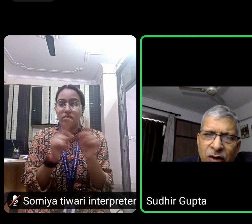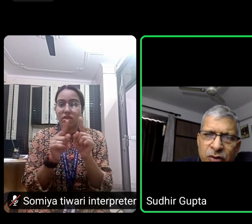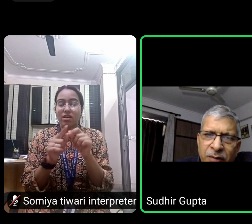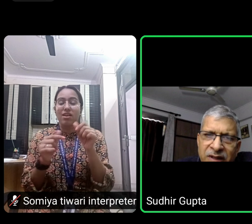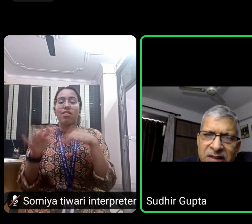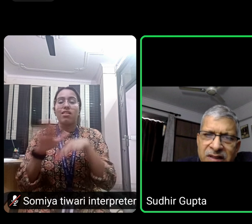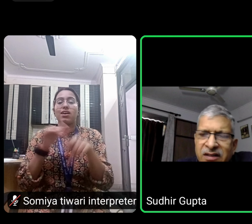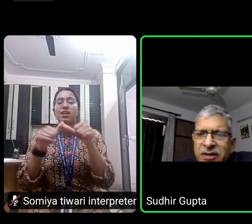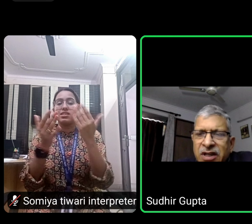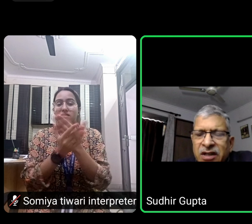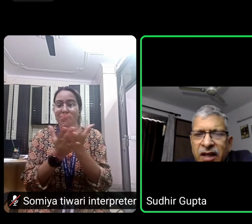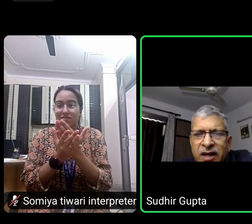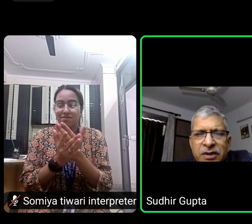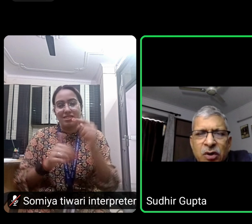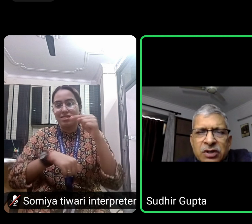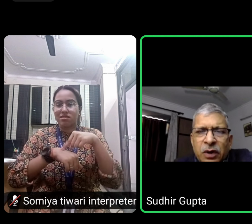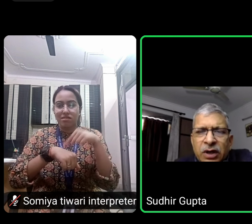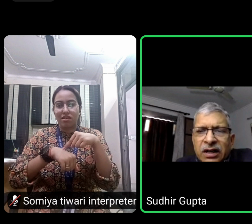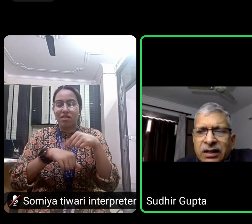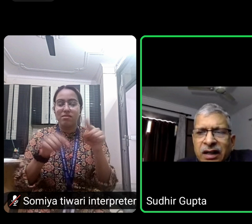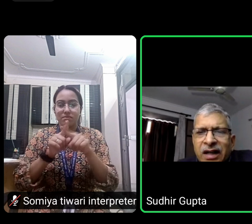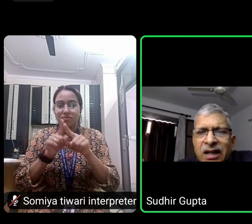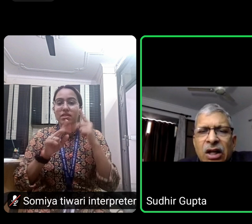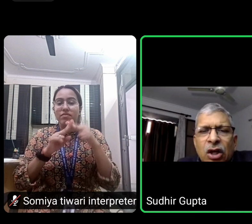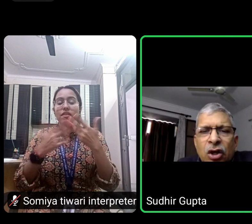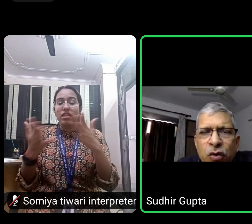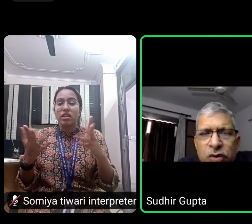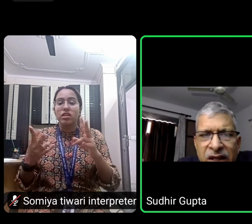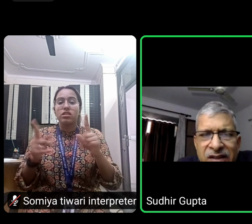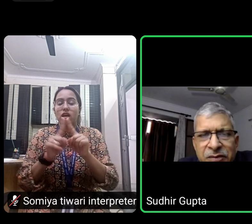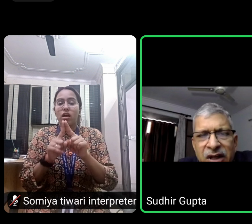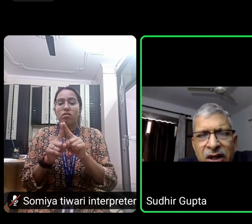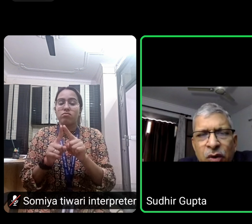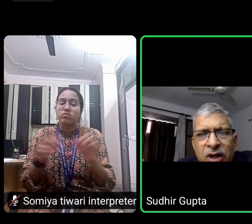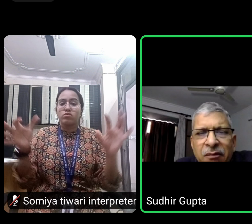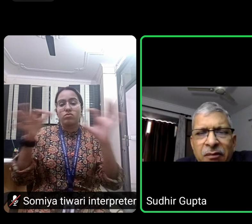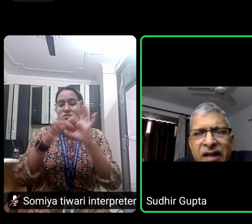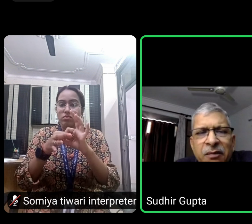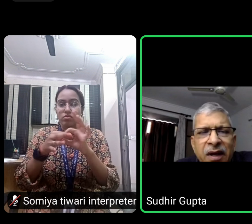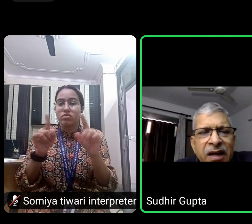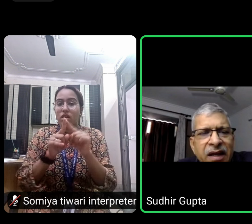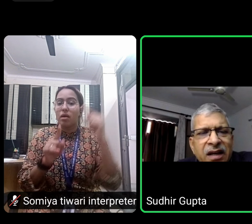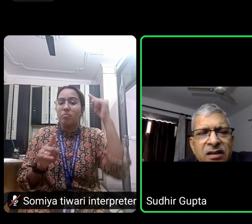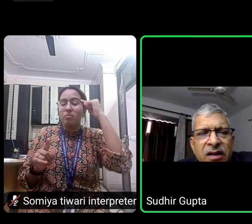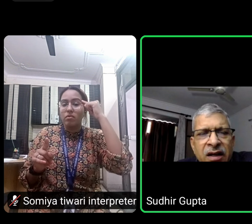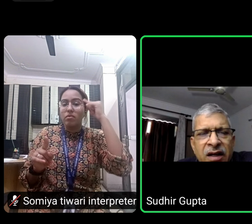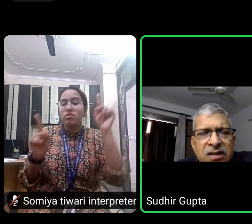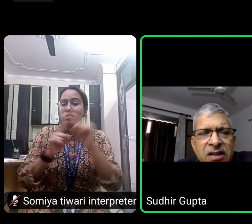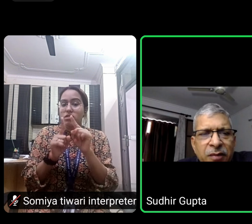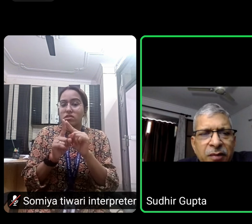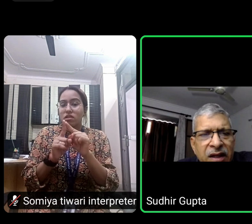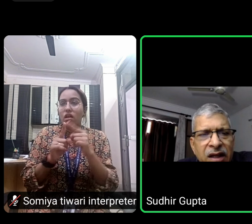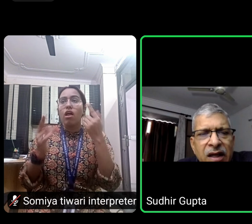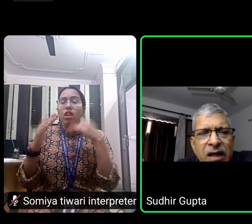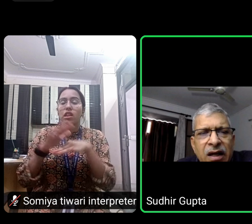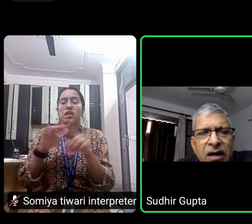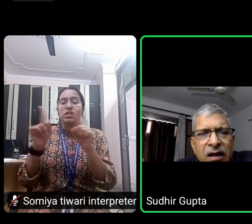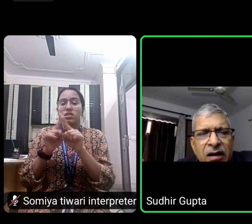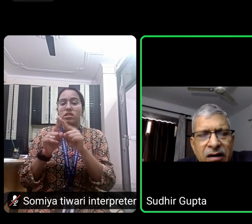चलता है और उसके बाद जिस तरह से बच्चा थेरेपीज को रिस्पॉन्ड करता है, तो उसके हिसाब से उनके माइंड में एक